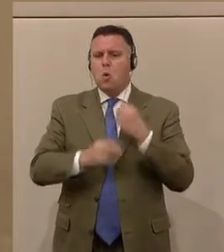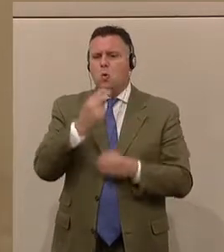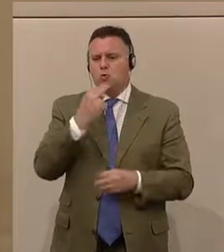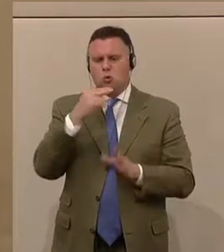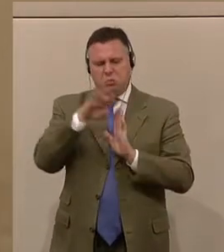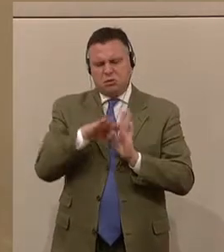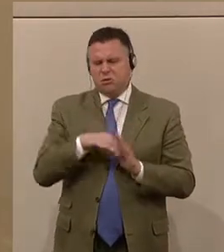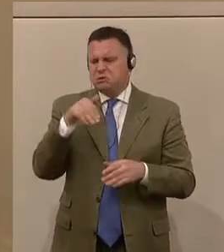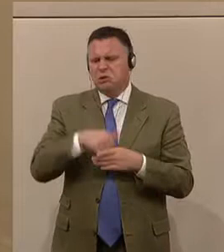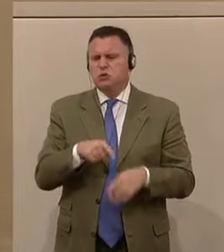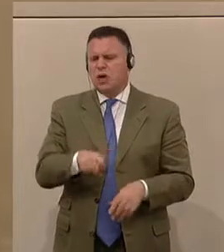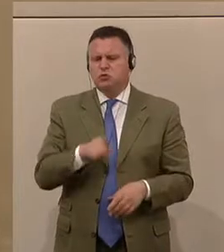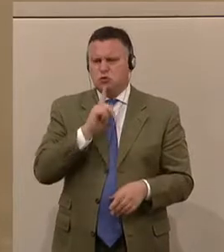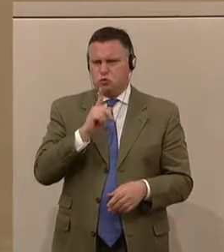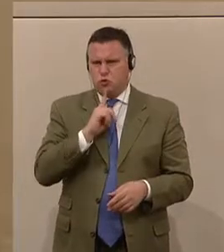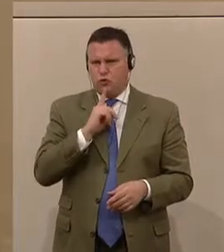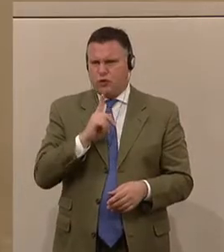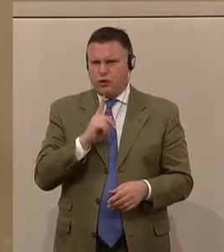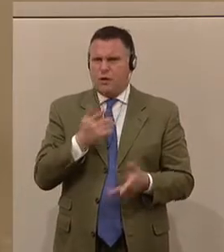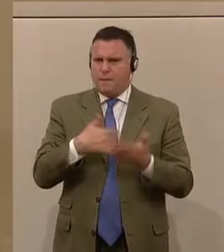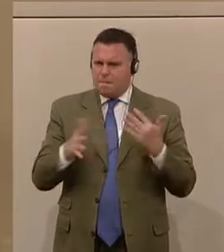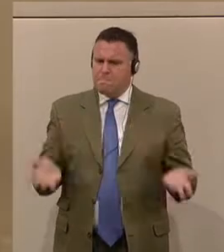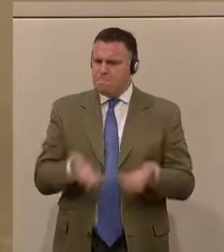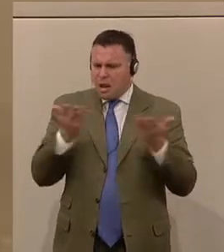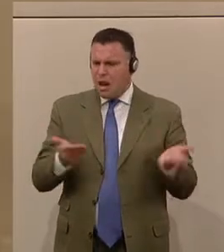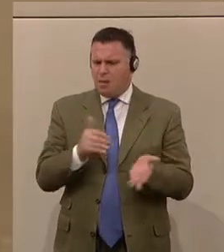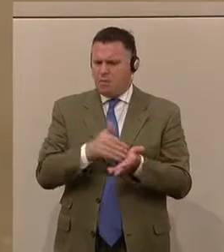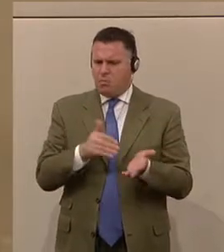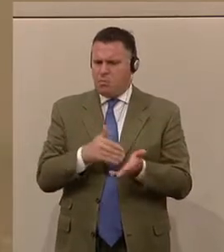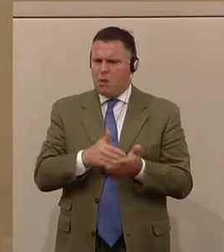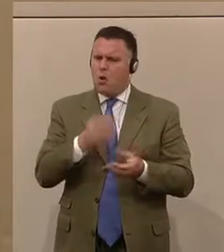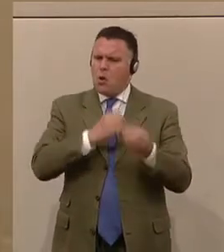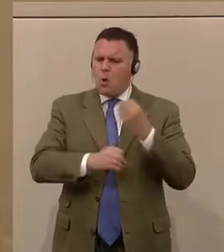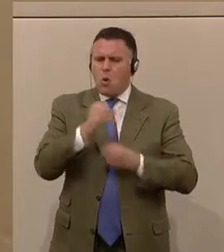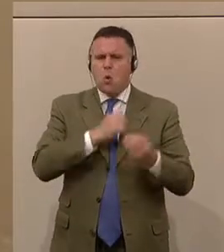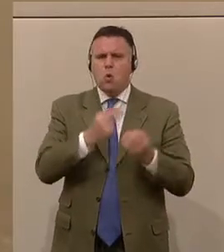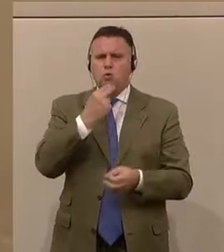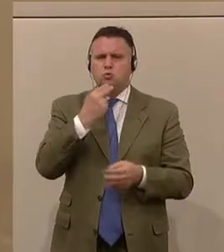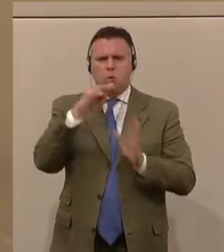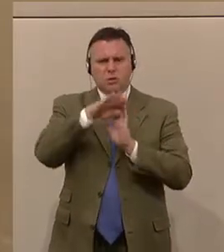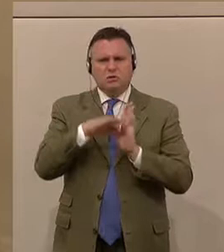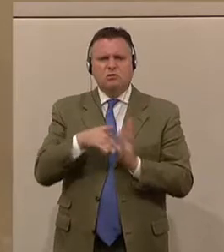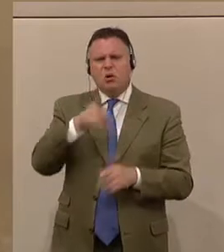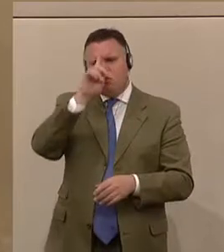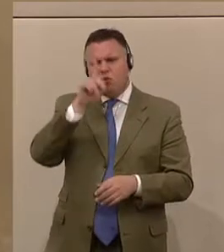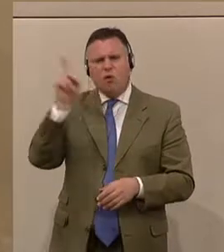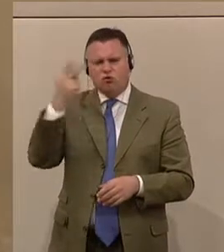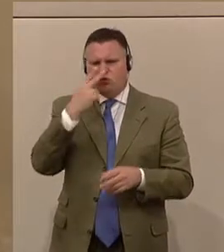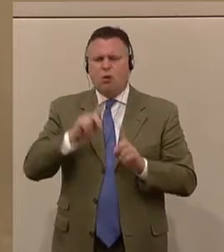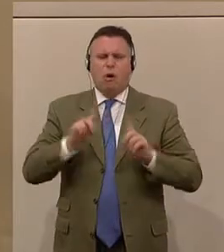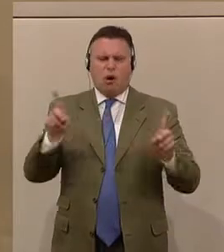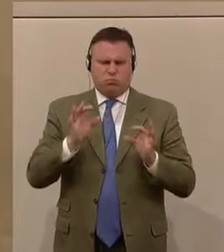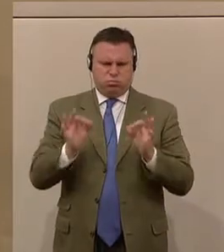bisschen zu wenig. Man braucht irgendwie da muss man ein bisschen mehr klotzen. Ökostromgesetz aller Bundesrepublik Deutschland beispielsweise. Oder ein